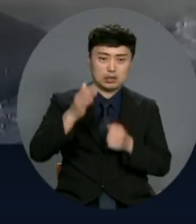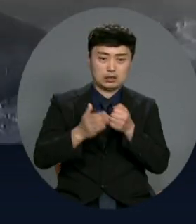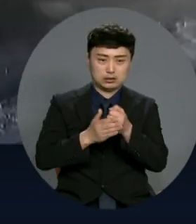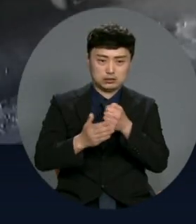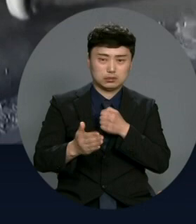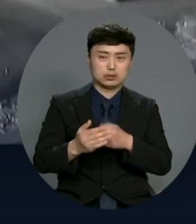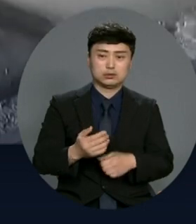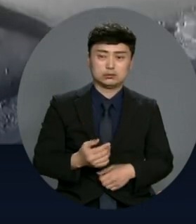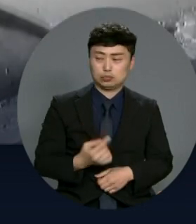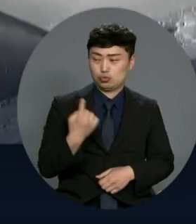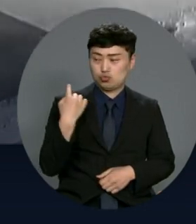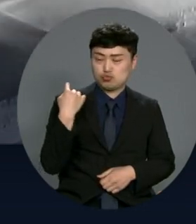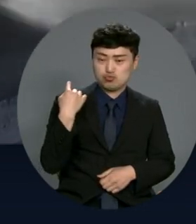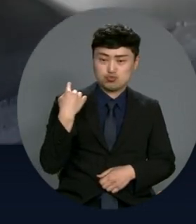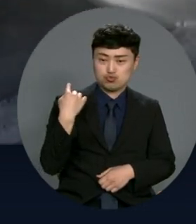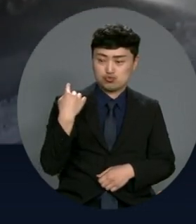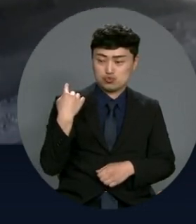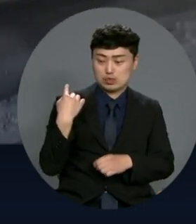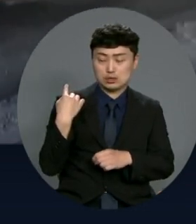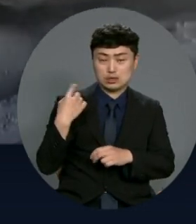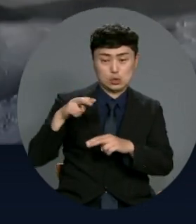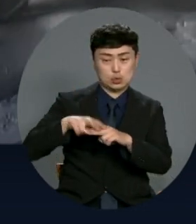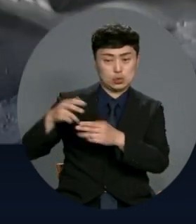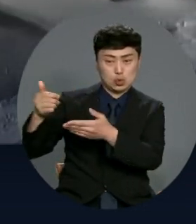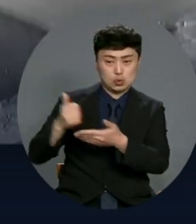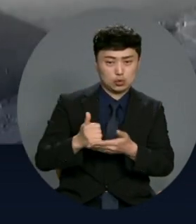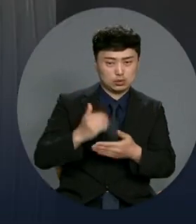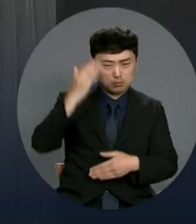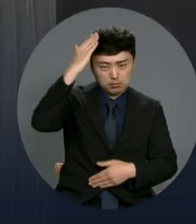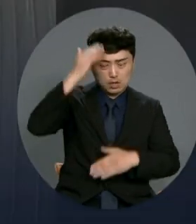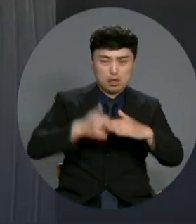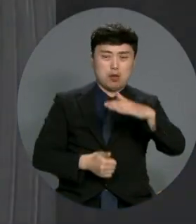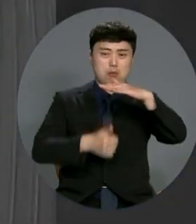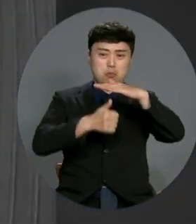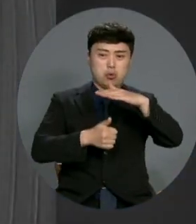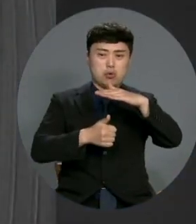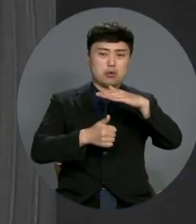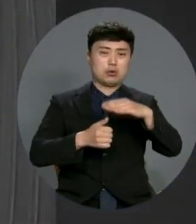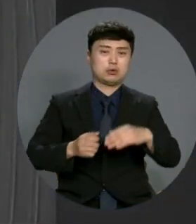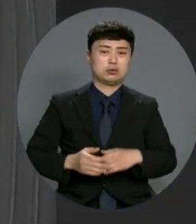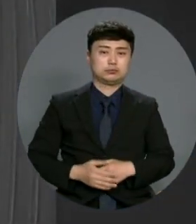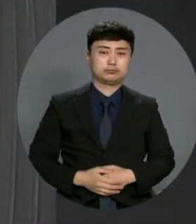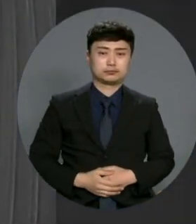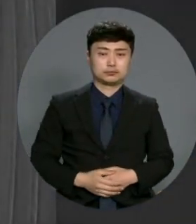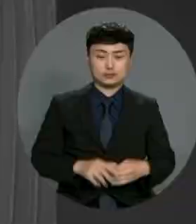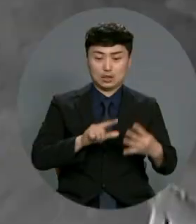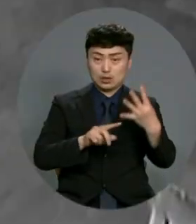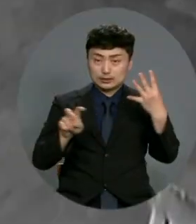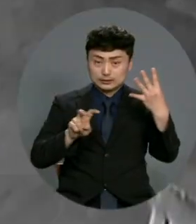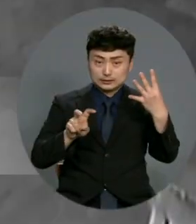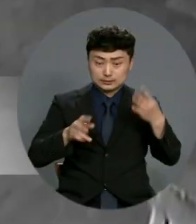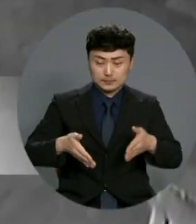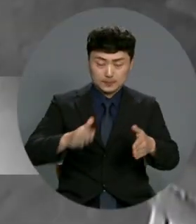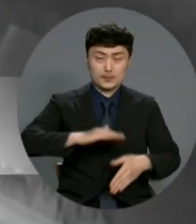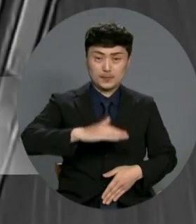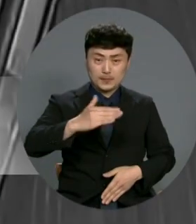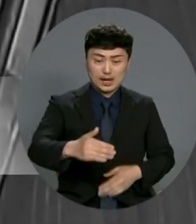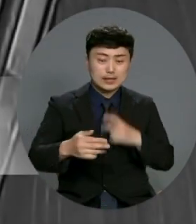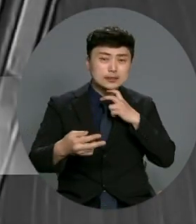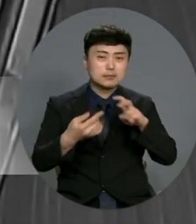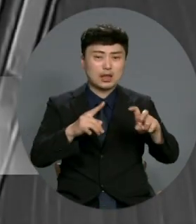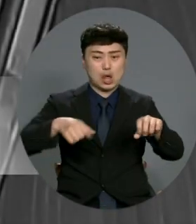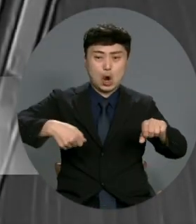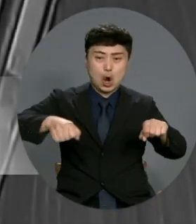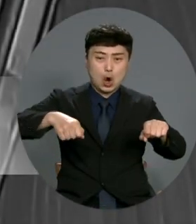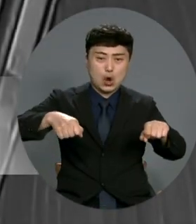하면서 이제 뛰고 승객들도 아마 거의 뭐 높이 뛰었죠. 지난달 21일 과속방지턱을 지나던 20대